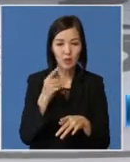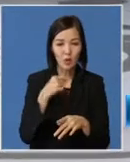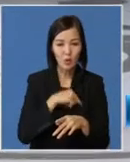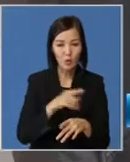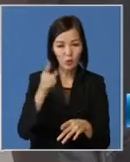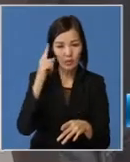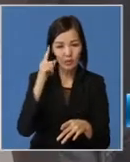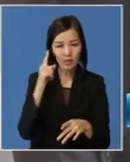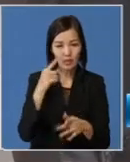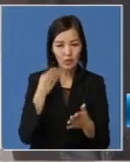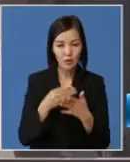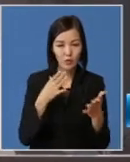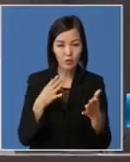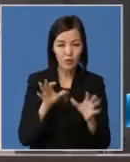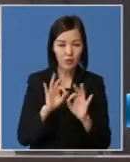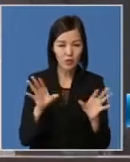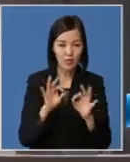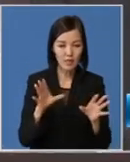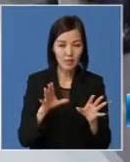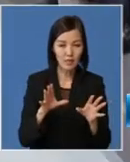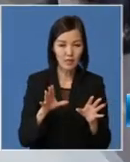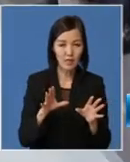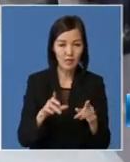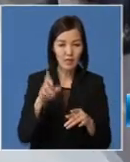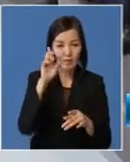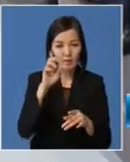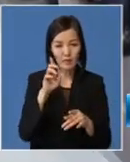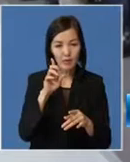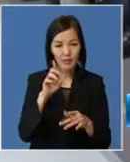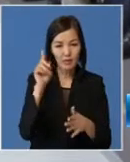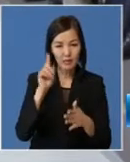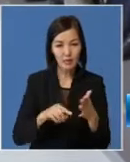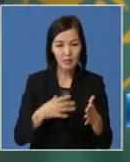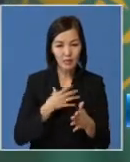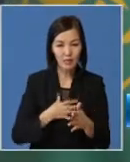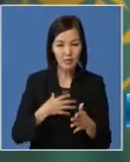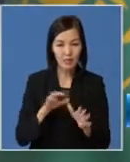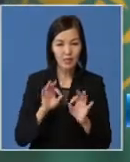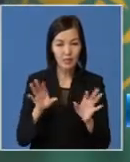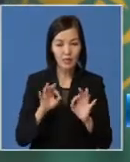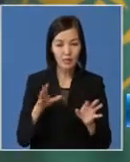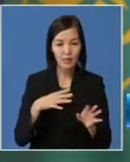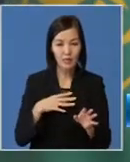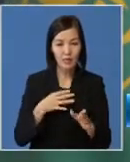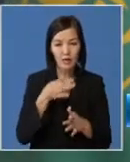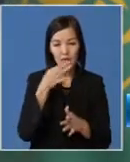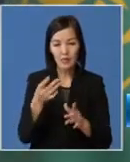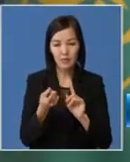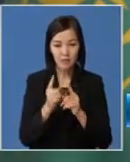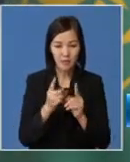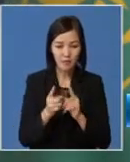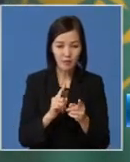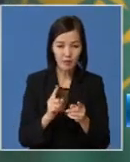рухани құндылықтарымыз жайлы ой қозғады. Зайырлы мемлекеттегі қоғам мен діннің маңыздылығына тоқталды. Тәжірибе алмасу, сіздерде болып